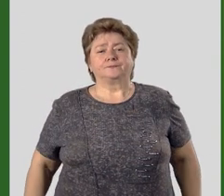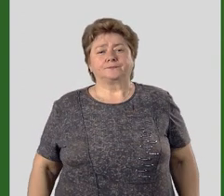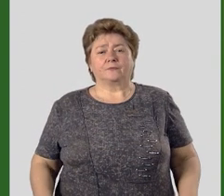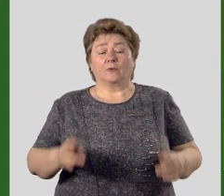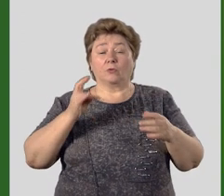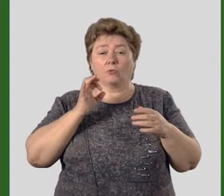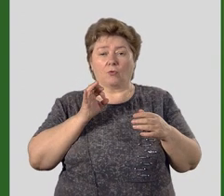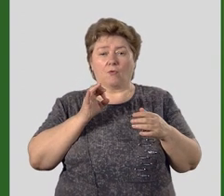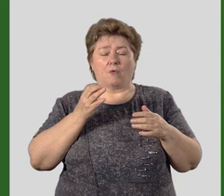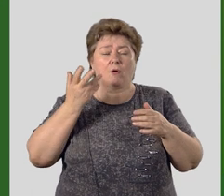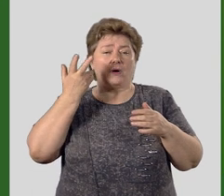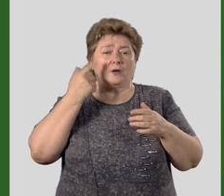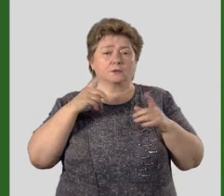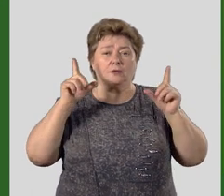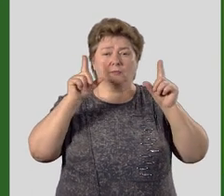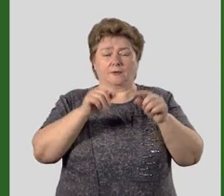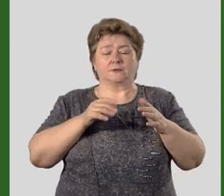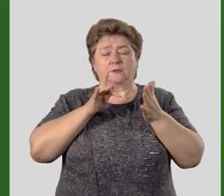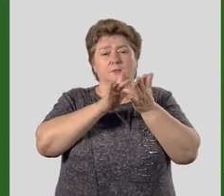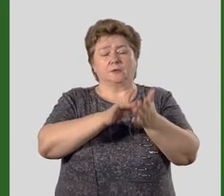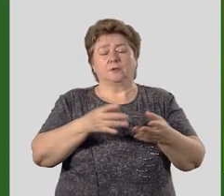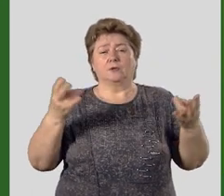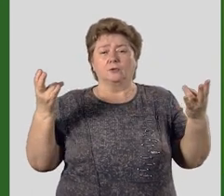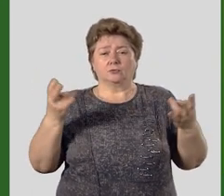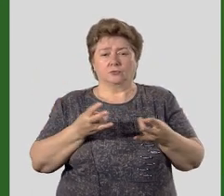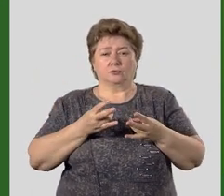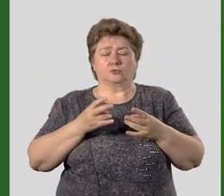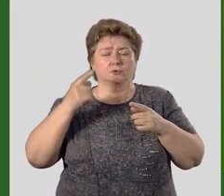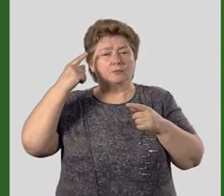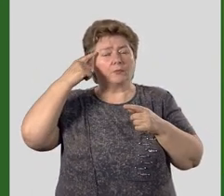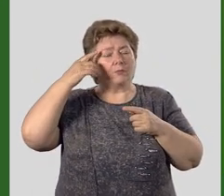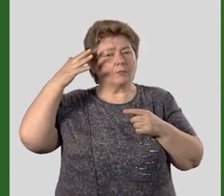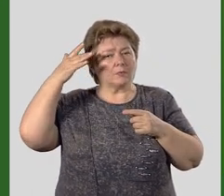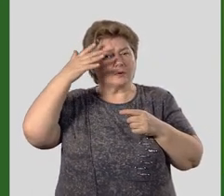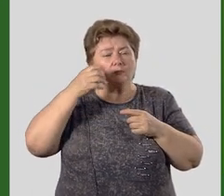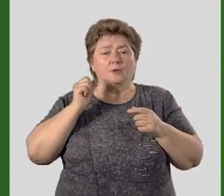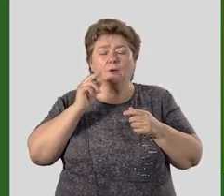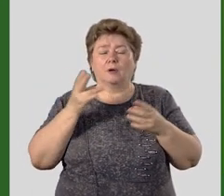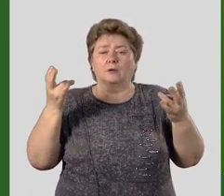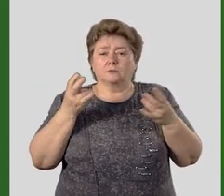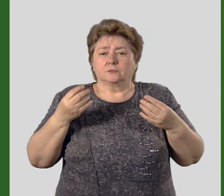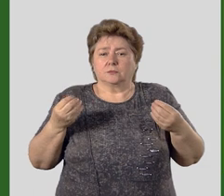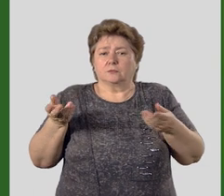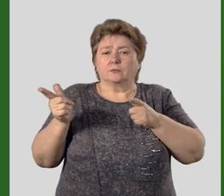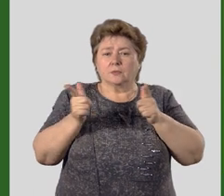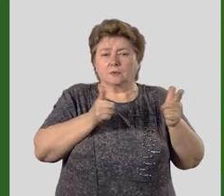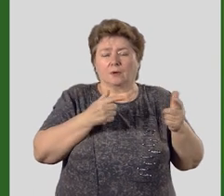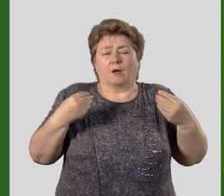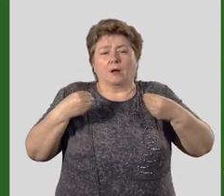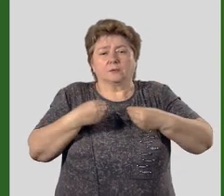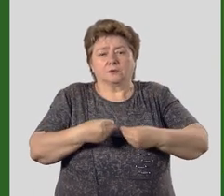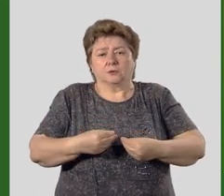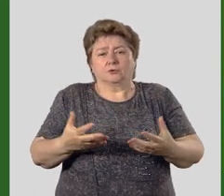Но перед тем, как отправиться в поход, необходимо также продумать, какое снаряжение, какую